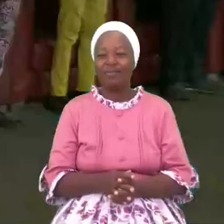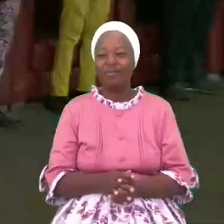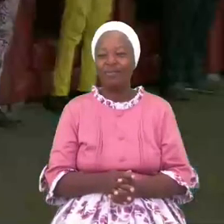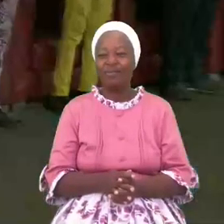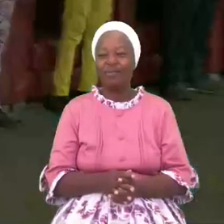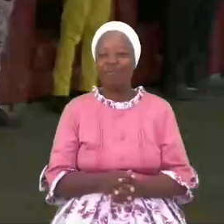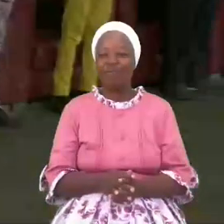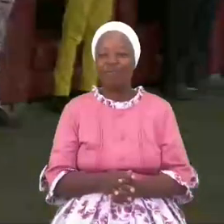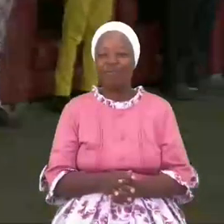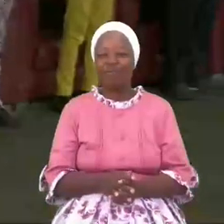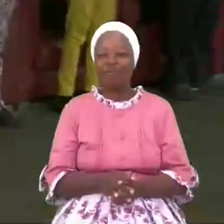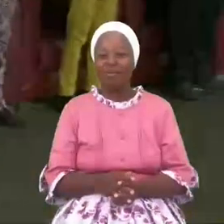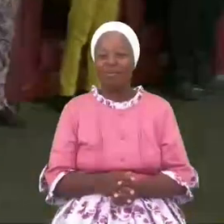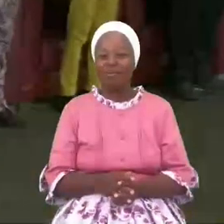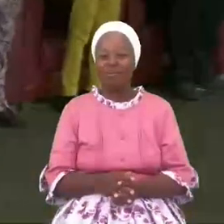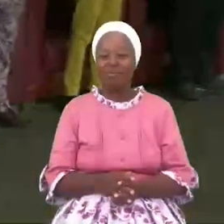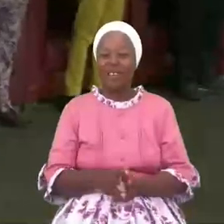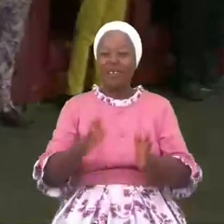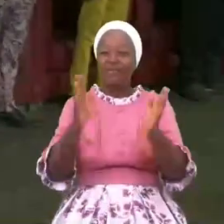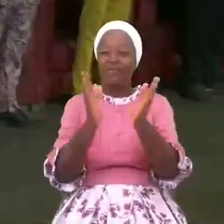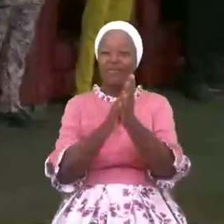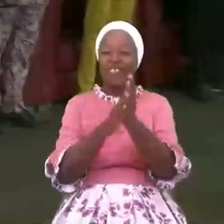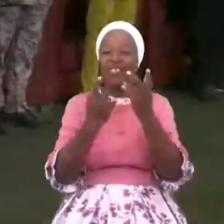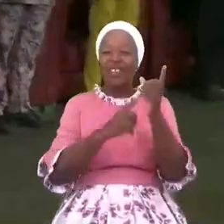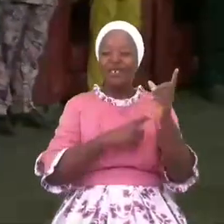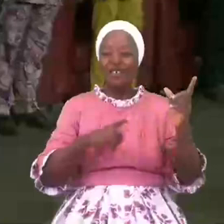Merci, pasteur. Gloire à Dieu.